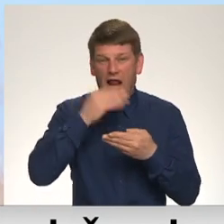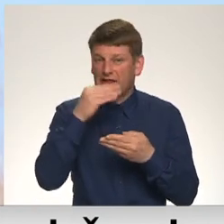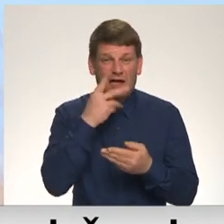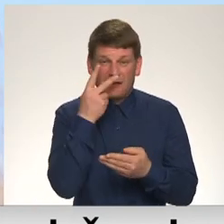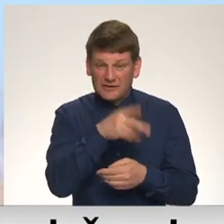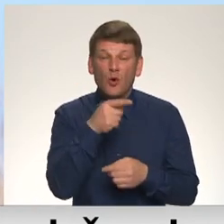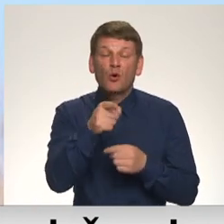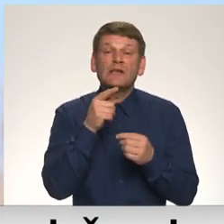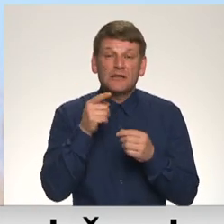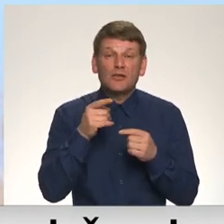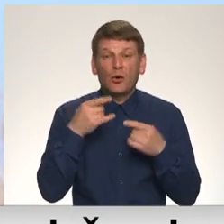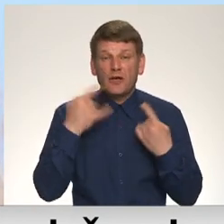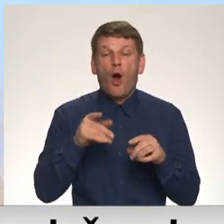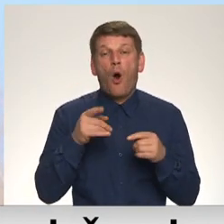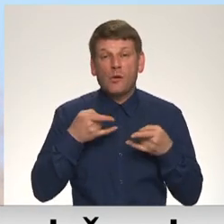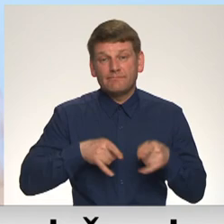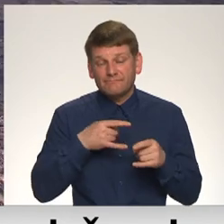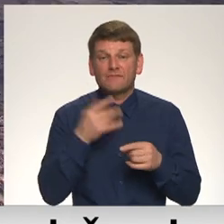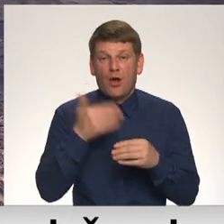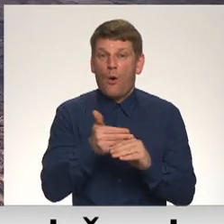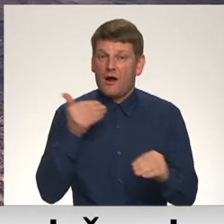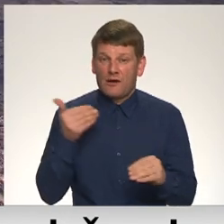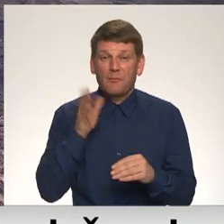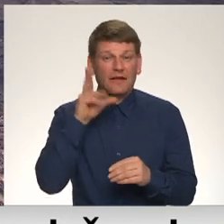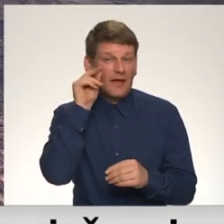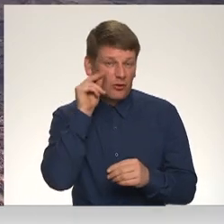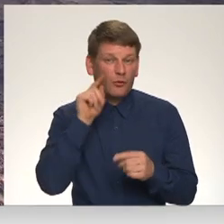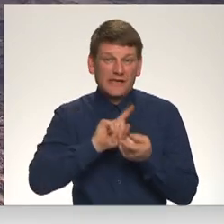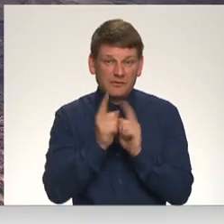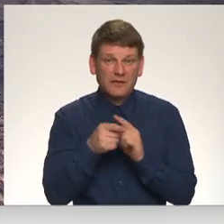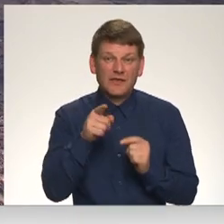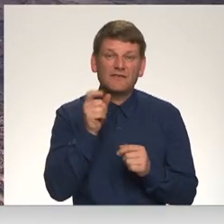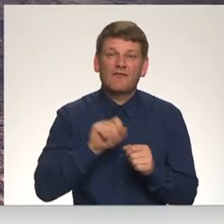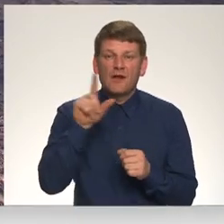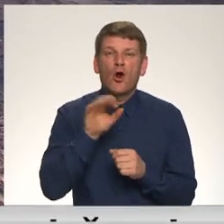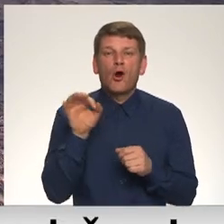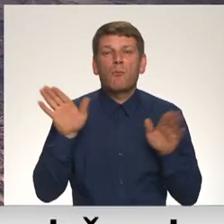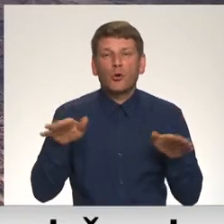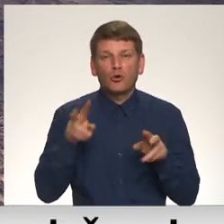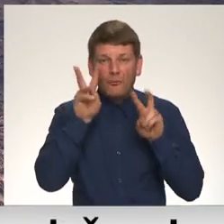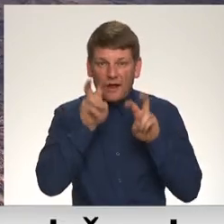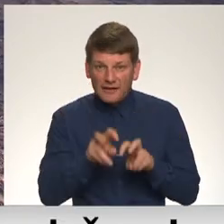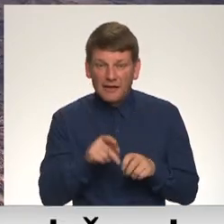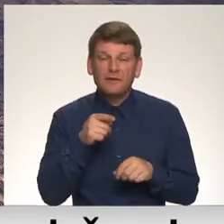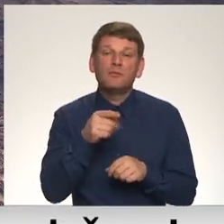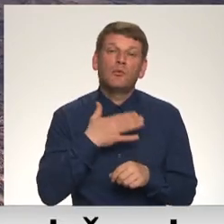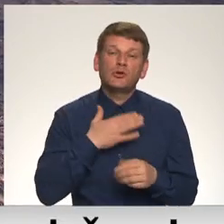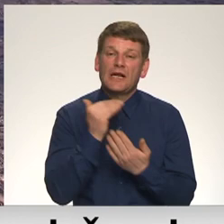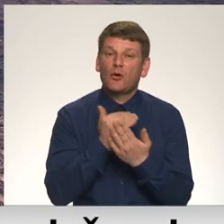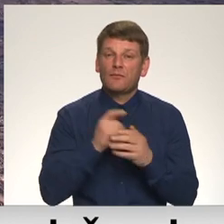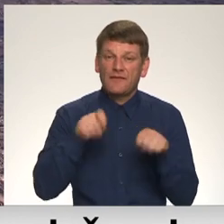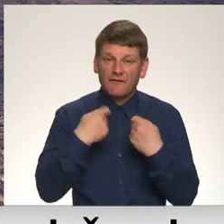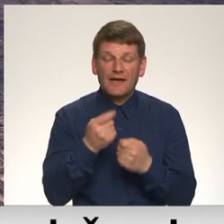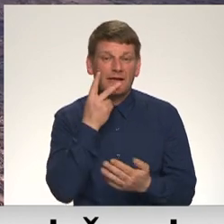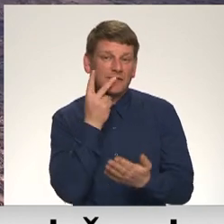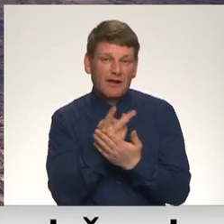neredz sāks jau agrāk. Par šo datumu izmaiņām tas būtu vairāk darbs ornitologiem, tas būtu darbs mums likumdevējiem